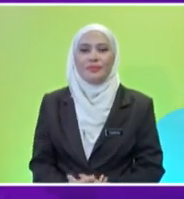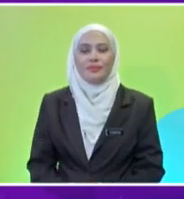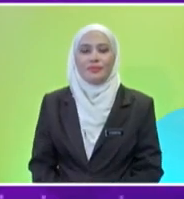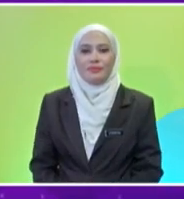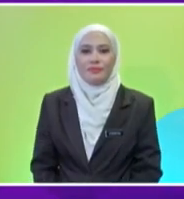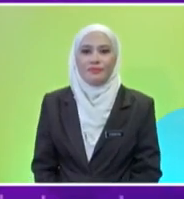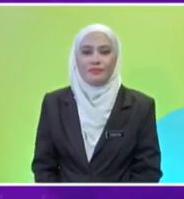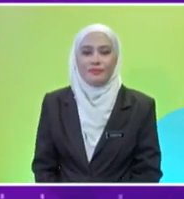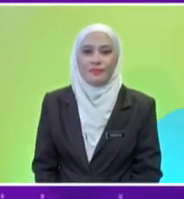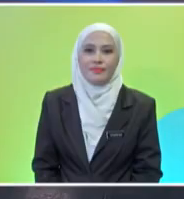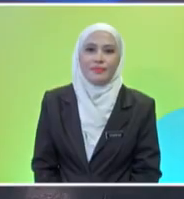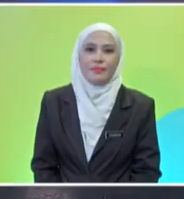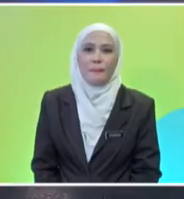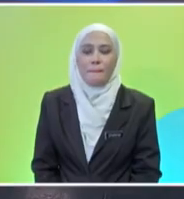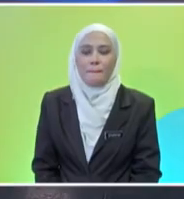mereka